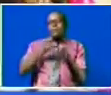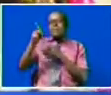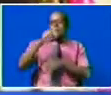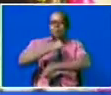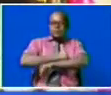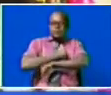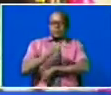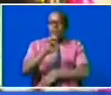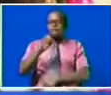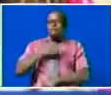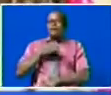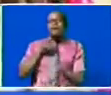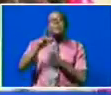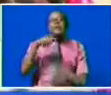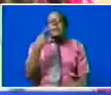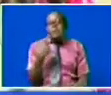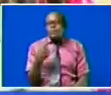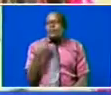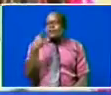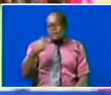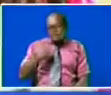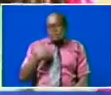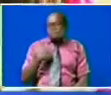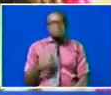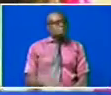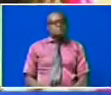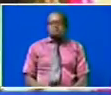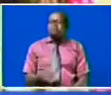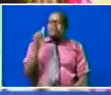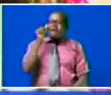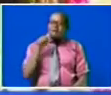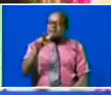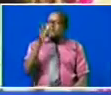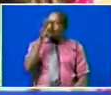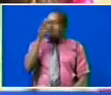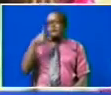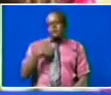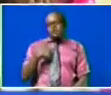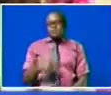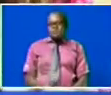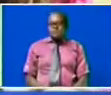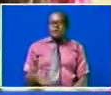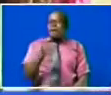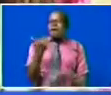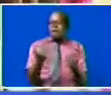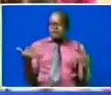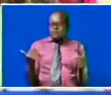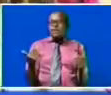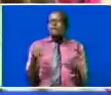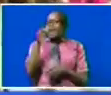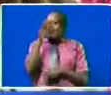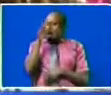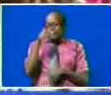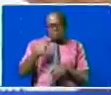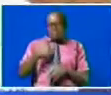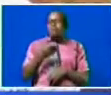school fees? Nikimwambia mimi nitalipa, anaambia auntie unanidanganya. My the other children watandanganya. Sasa mimi